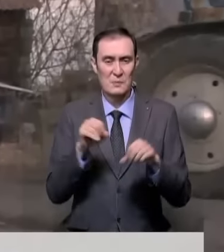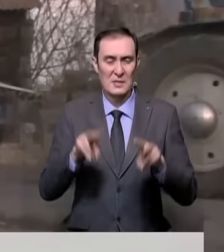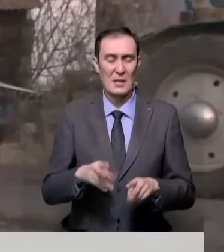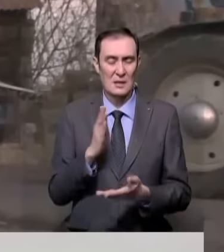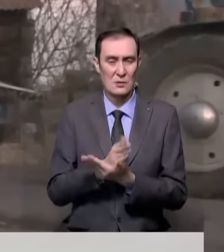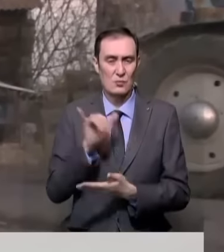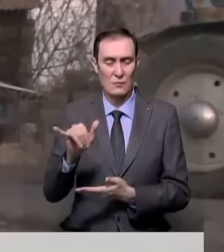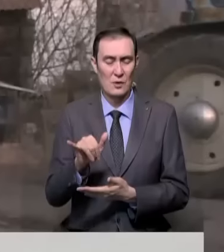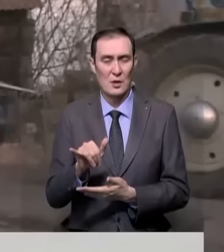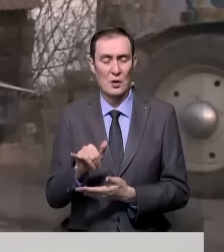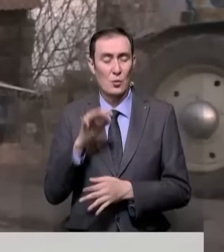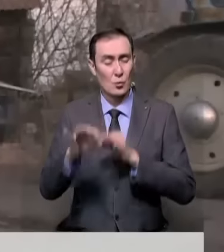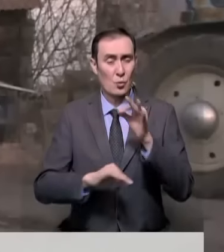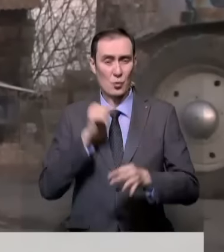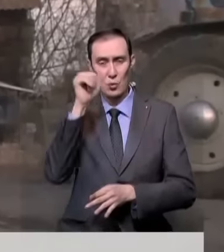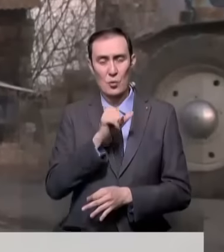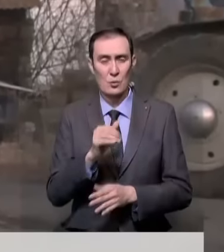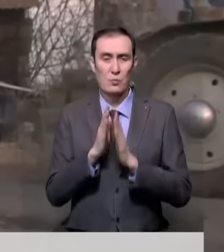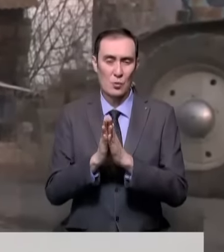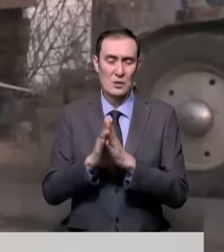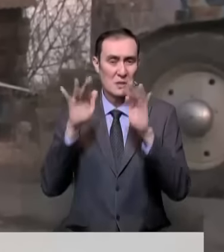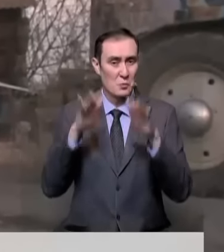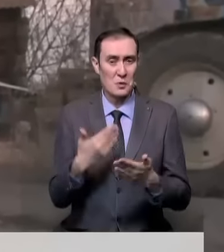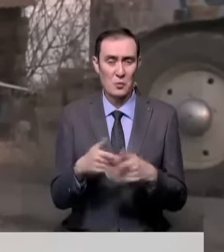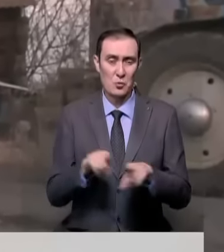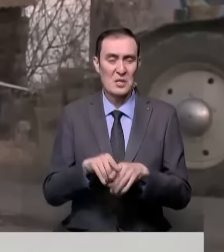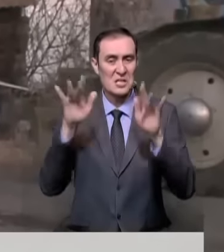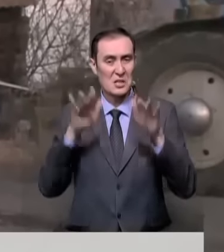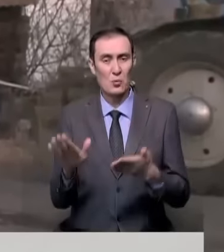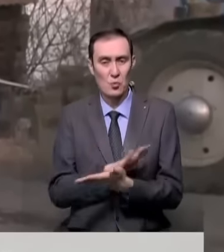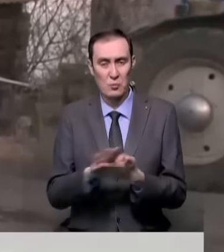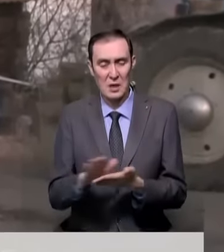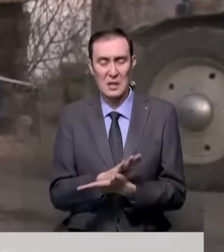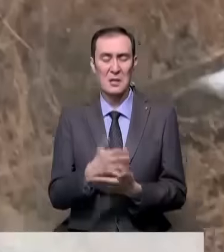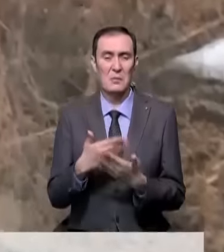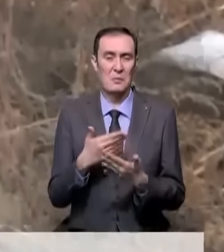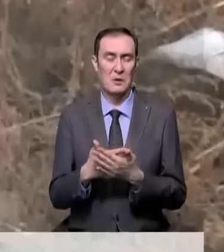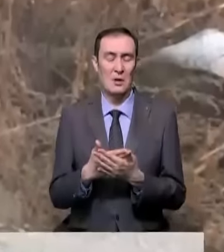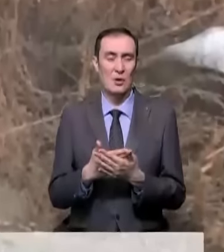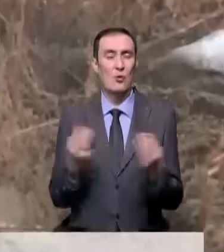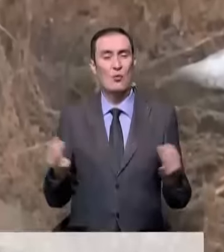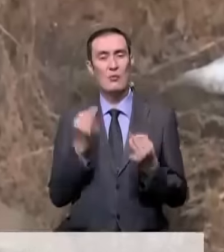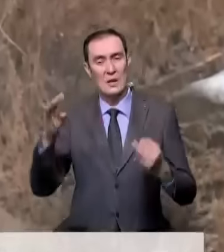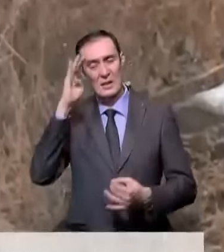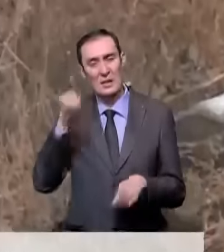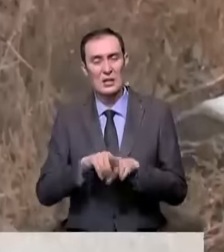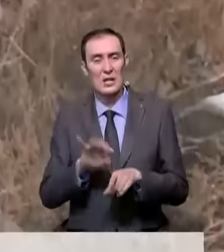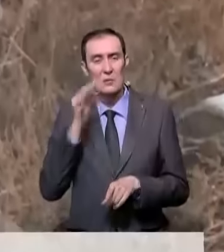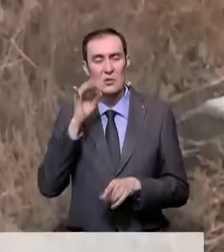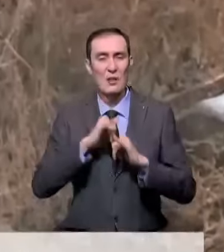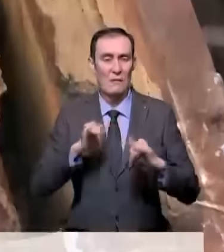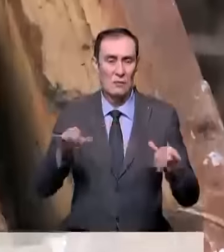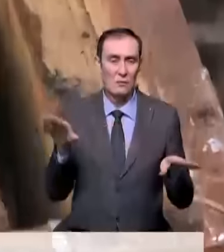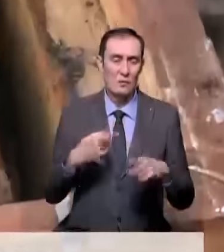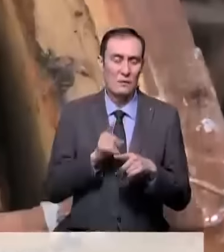фреза есть. Круглый год почти обращается, зимой вот снег вычистить где надо и так далее. Увлекается Борис и пчеловодством.